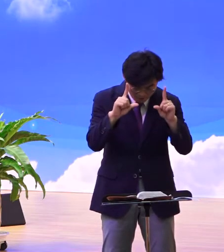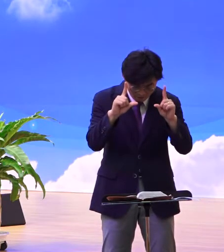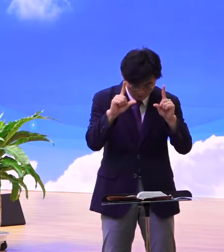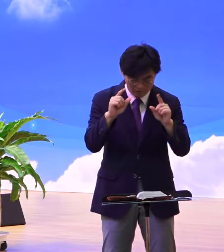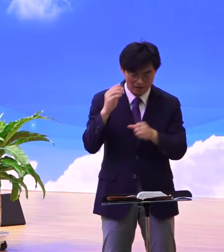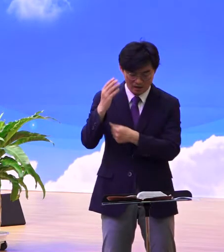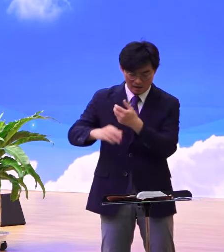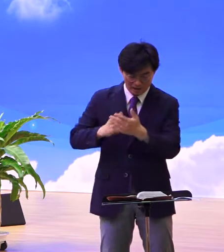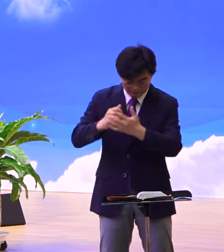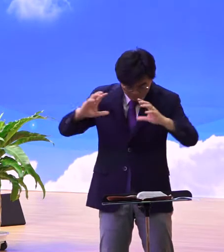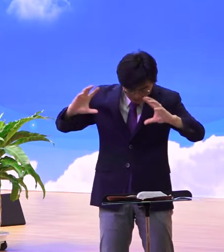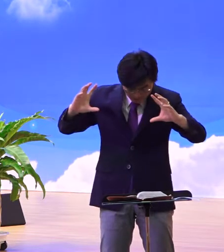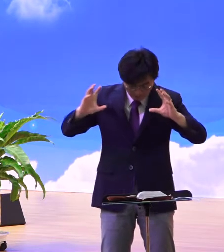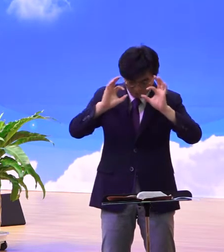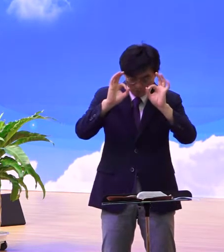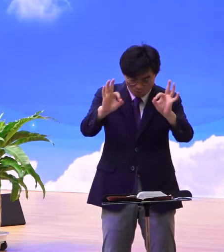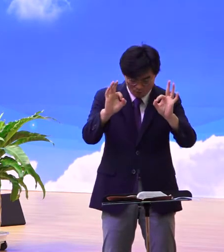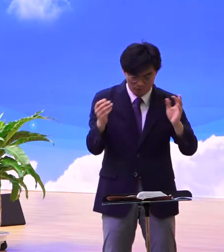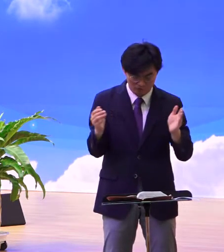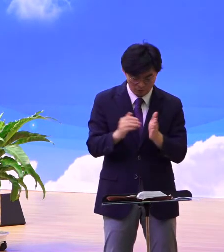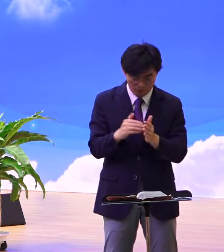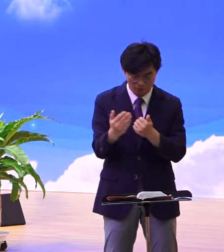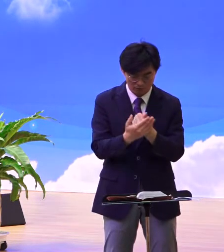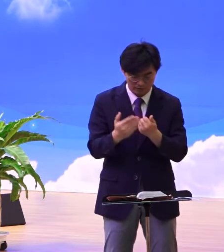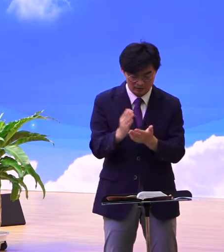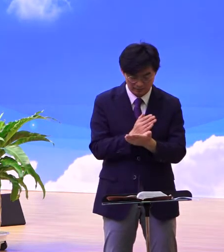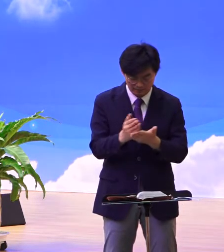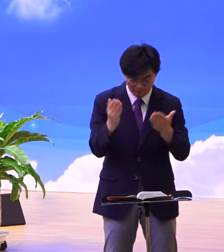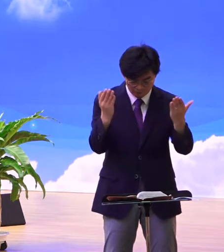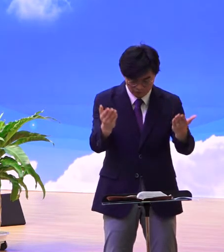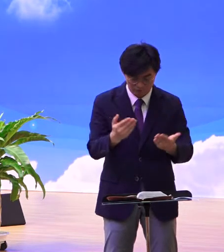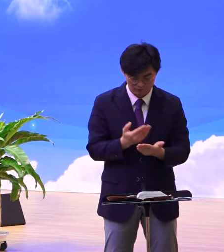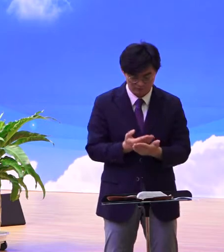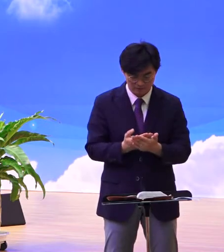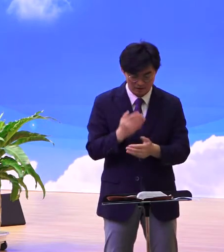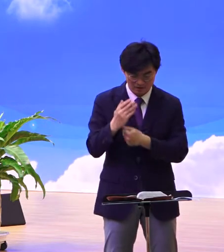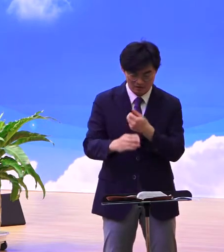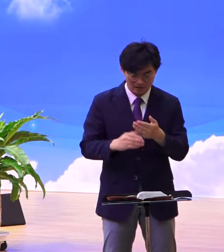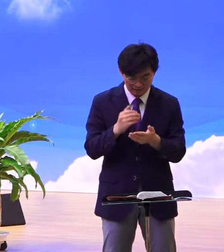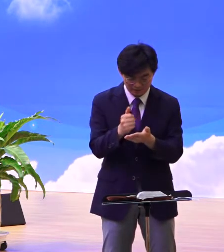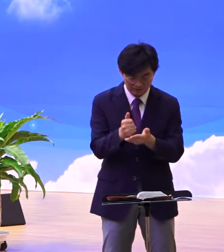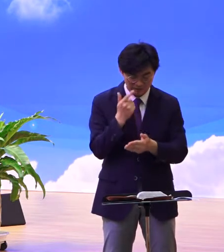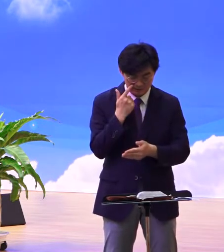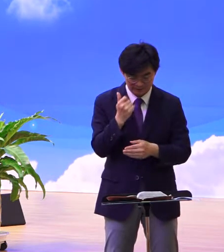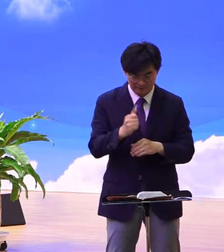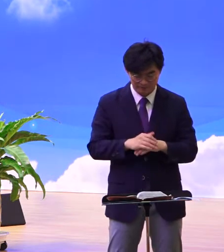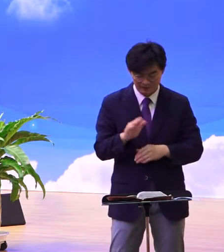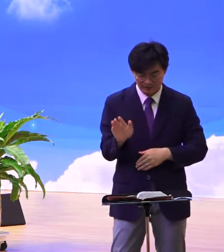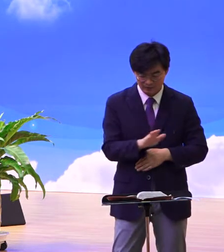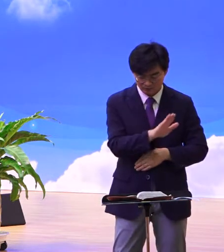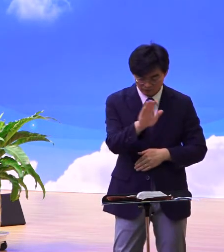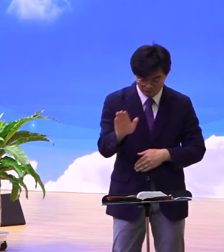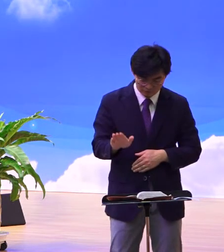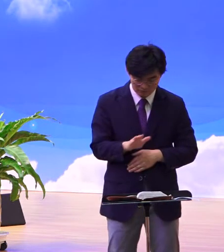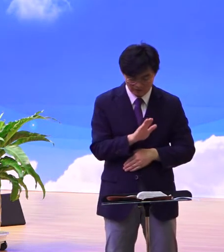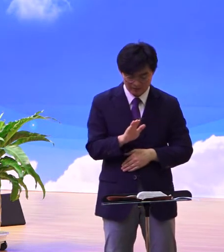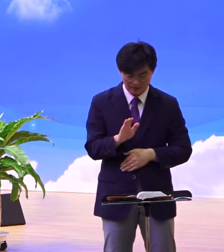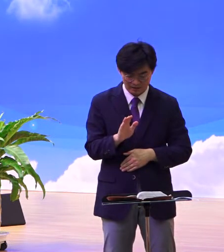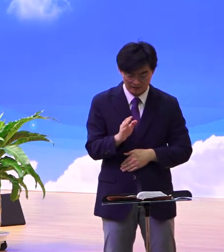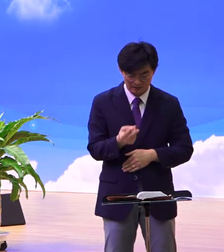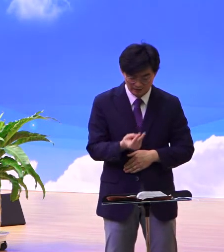밝히 보며 살아갈 수 있도록 은혜 베풀어 주시옵소서. 하나님 아버지, 우리에게 있는 이